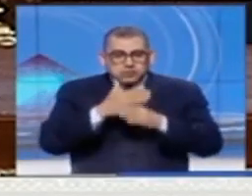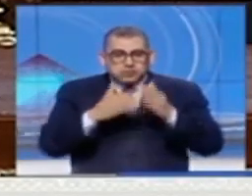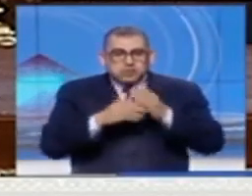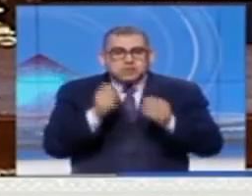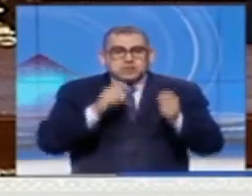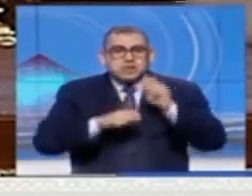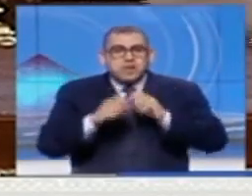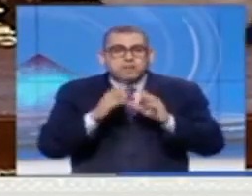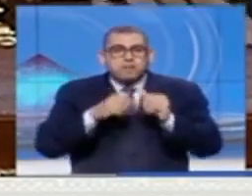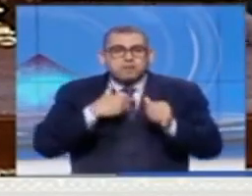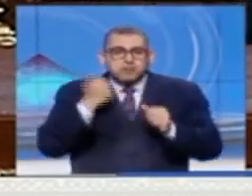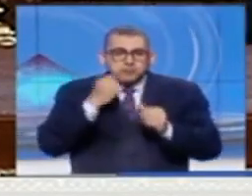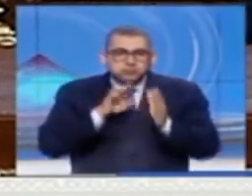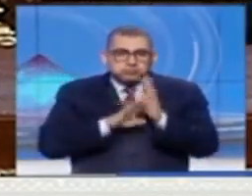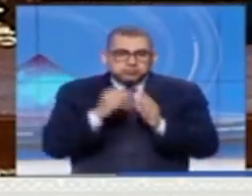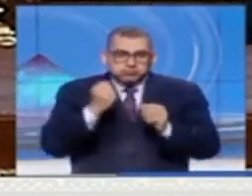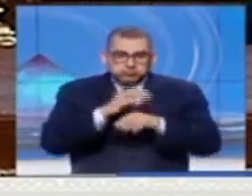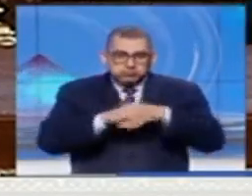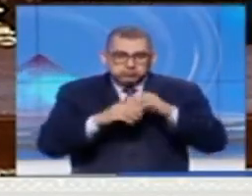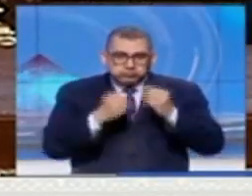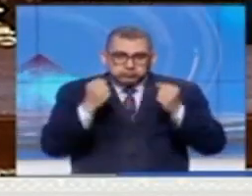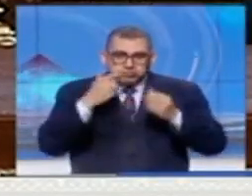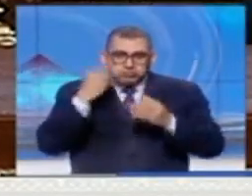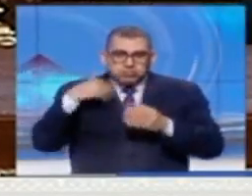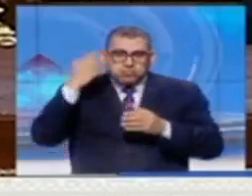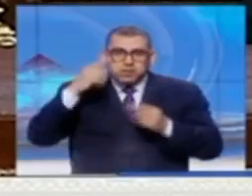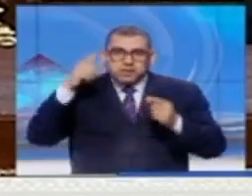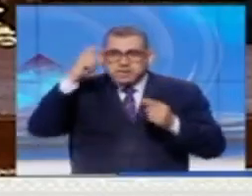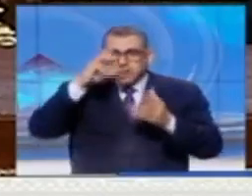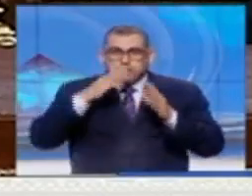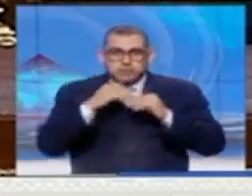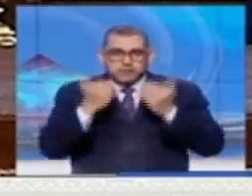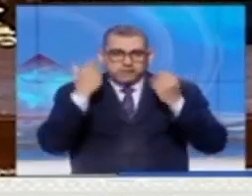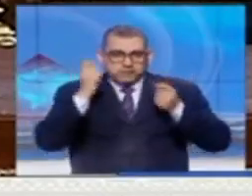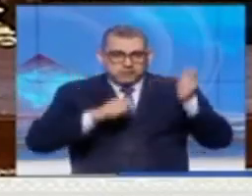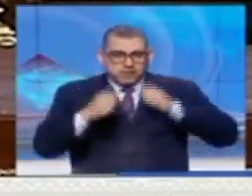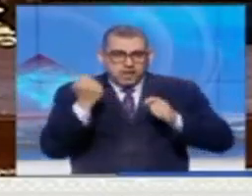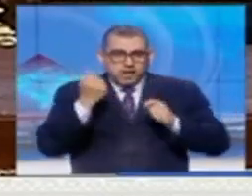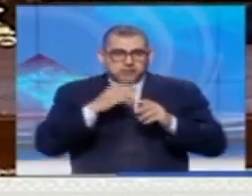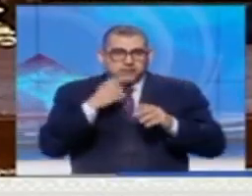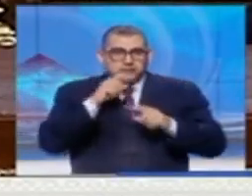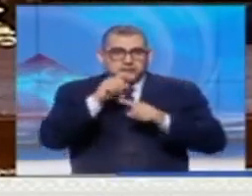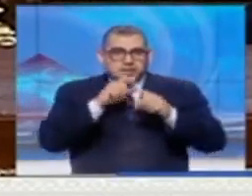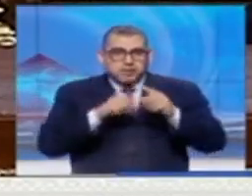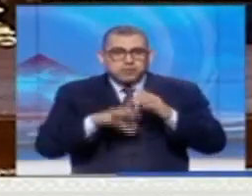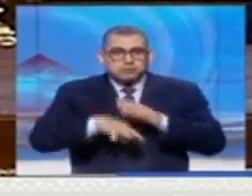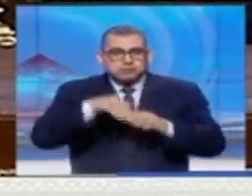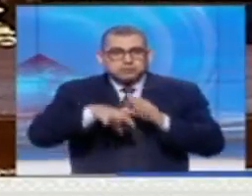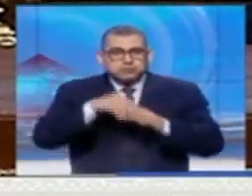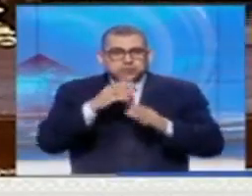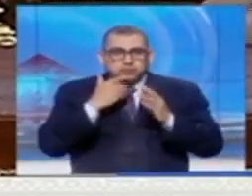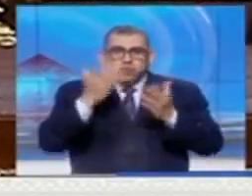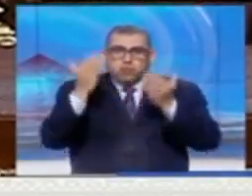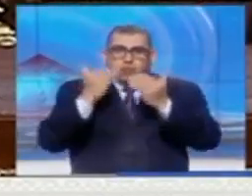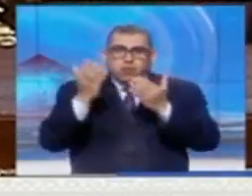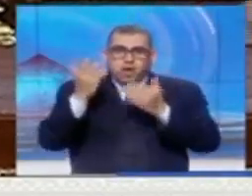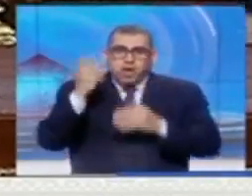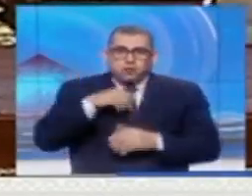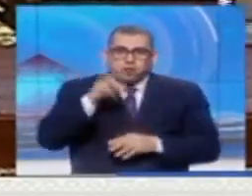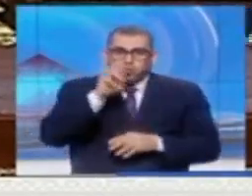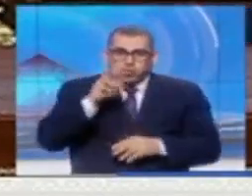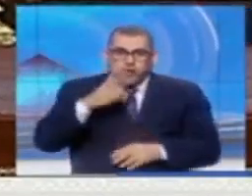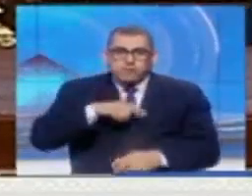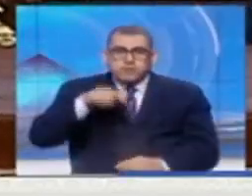وطنية قوية ومرنة تتحمل صدمات الأزمات العالمية، مشيرا إلى أن نسبة مستلزمات الإنتاج المستوردة تبلغ حاليا